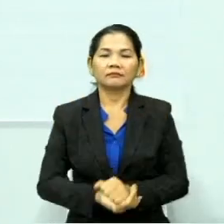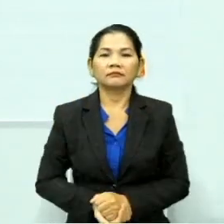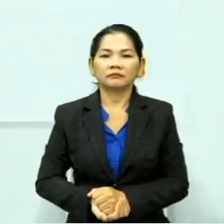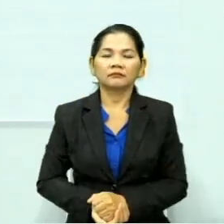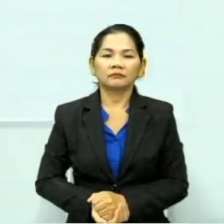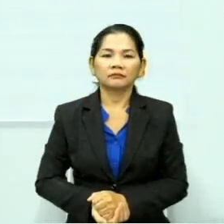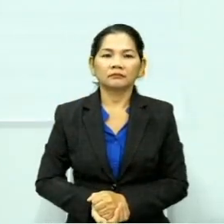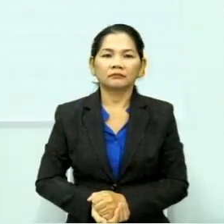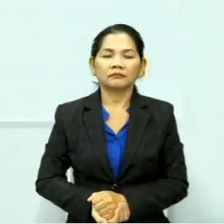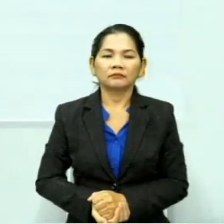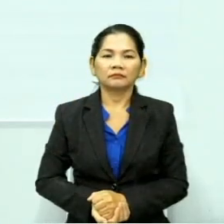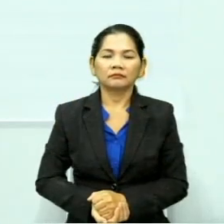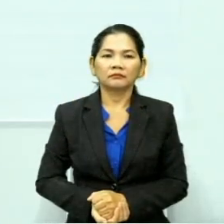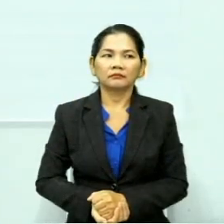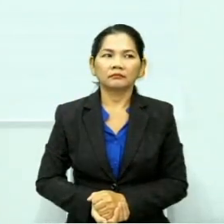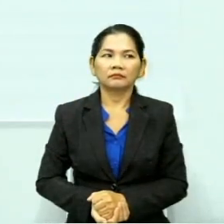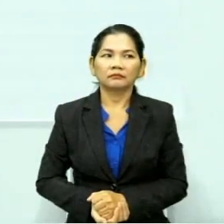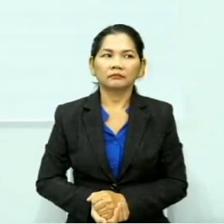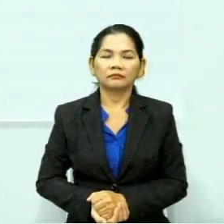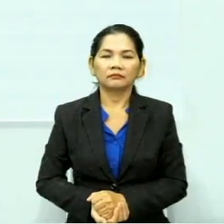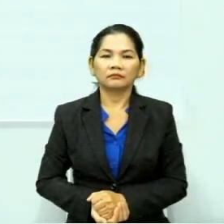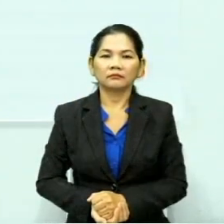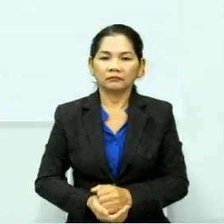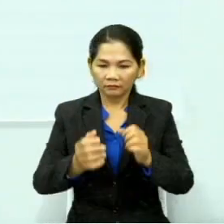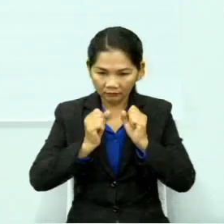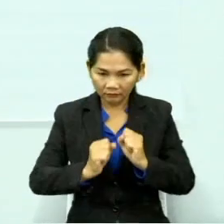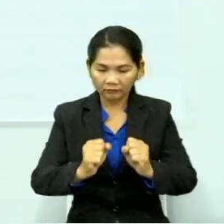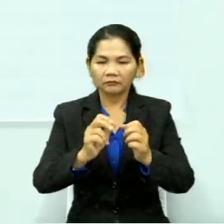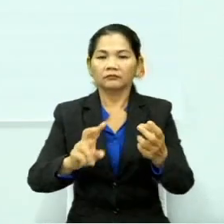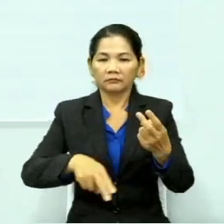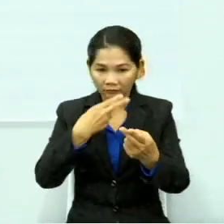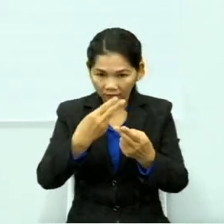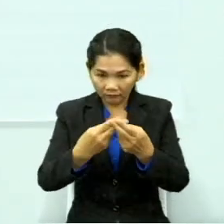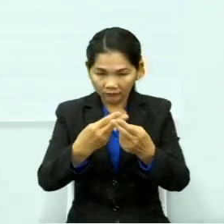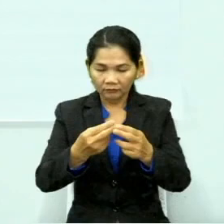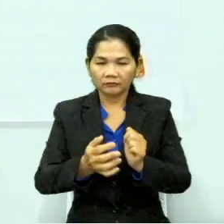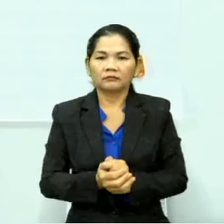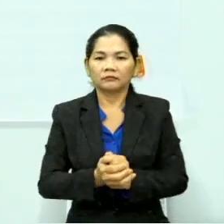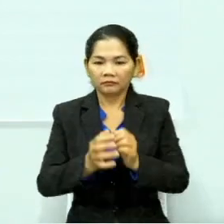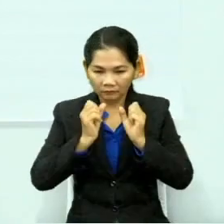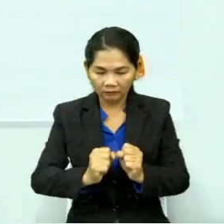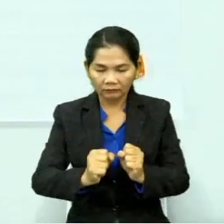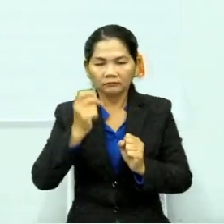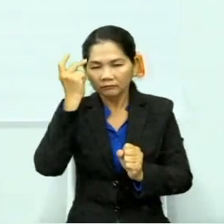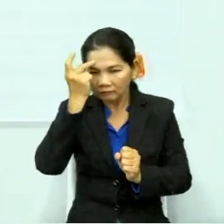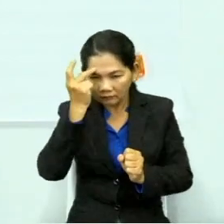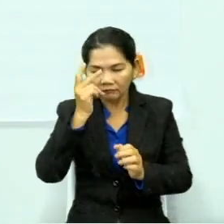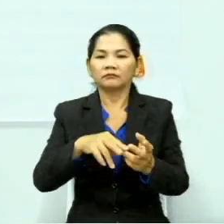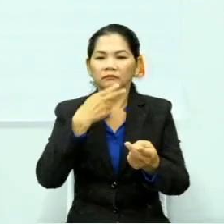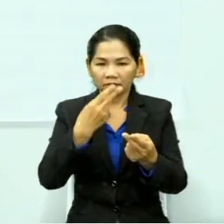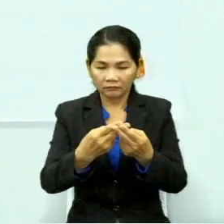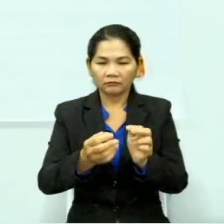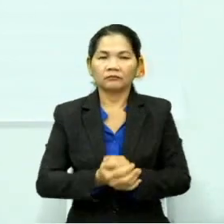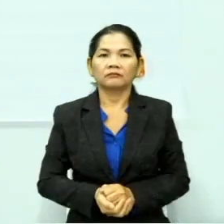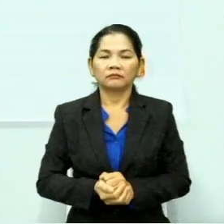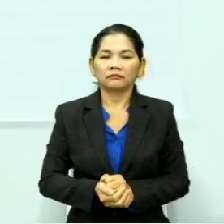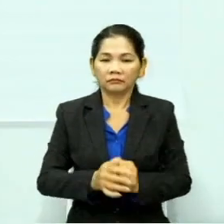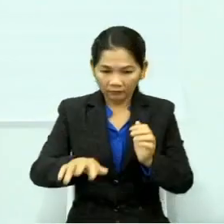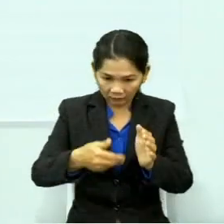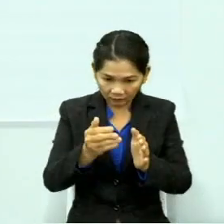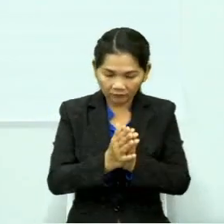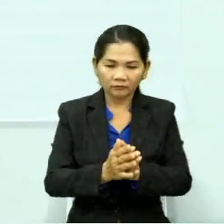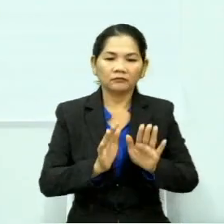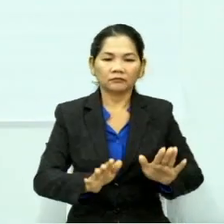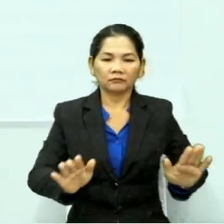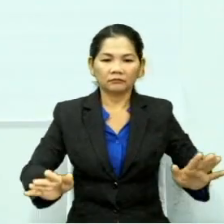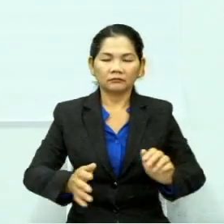chà chẳng chà con bàn chà khát khom chà chlai sầm nua khát khom cất chà hai chlai prab nè kru chà ô con tặng ác